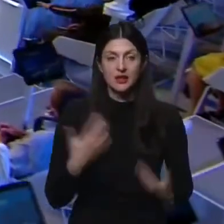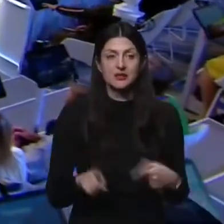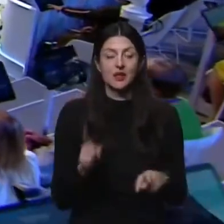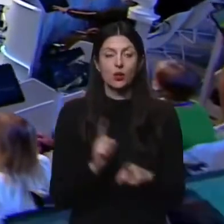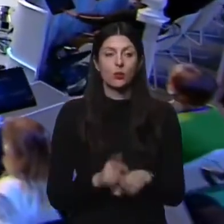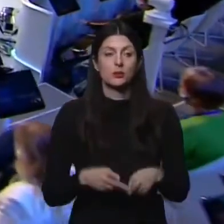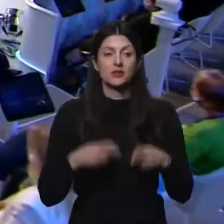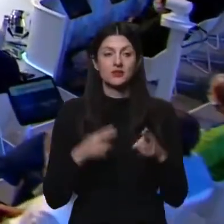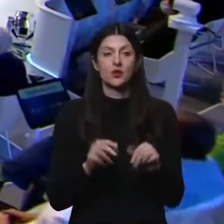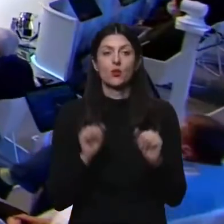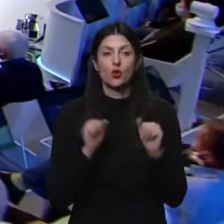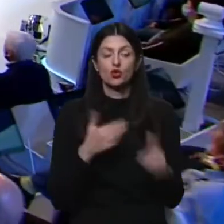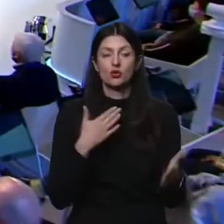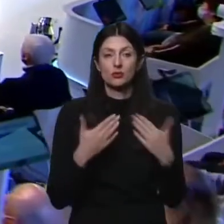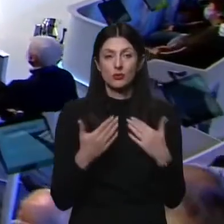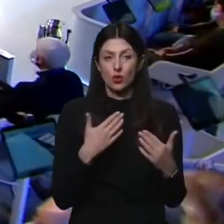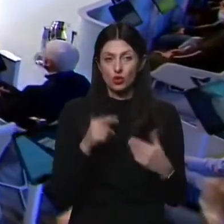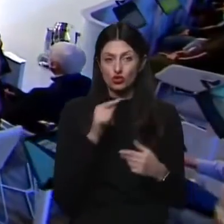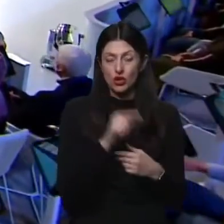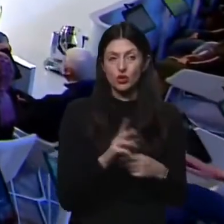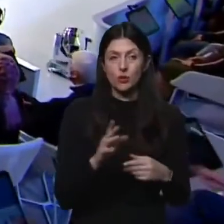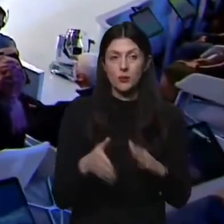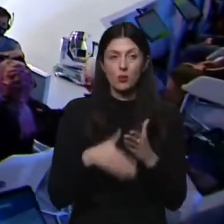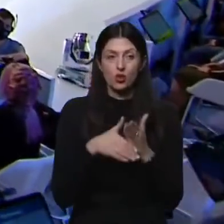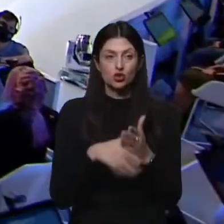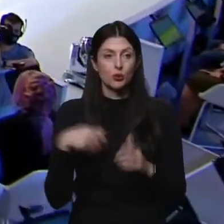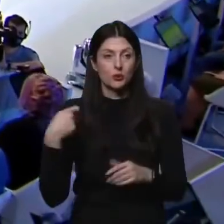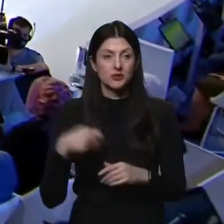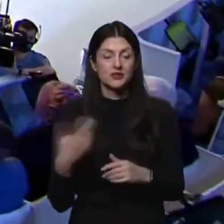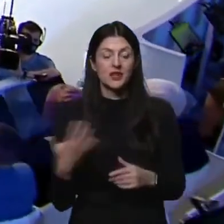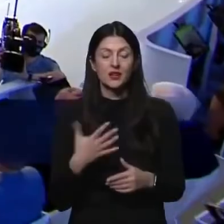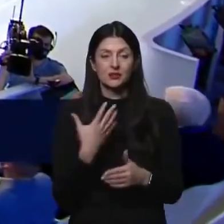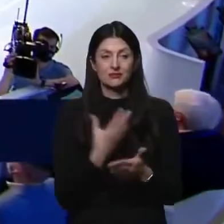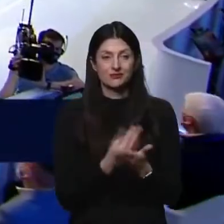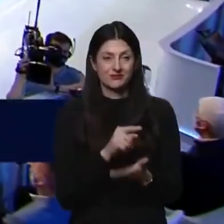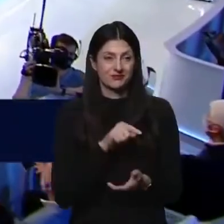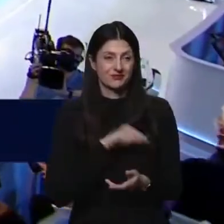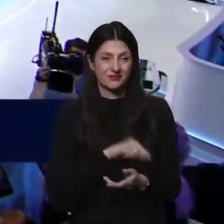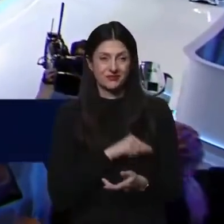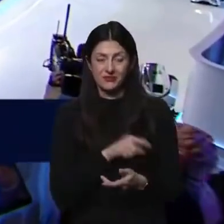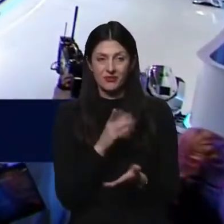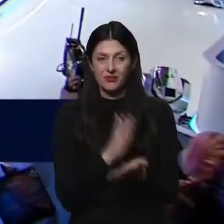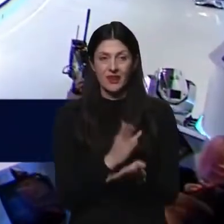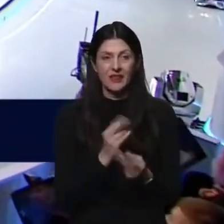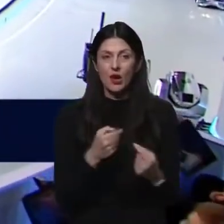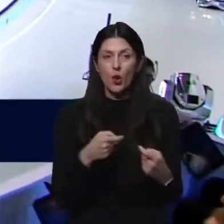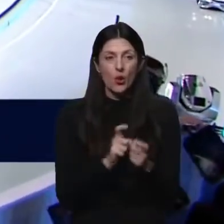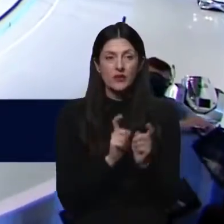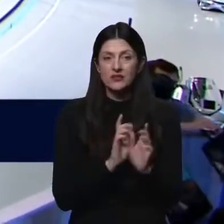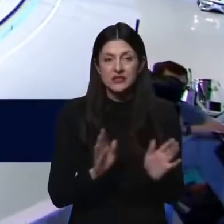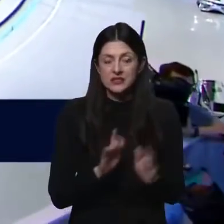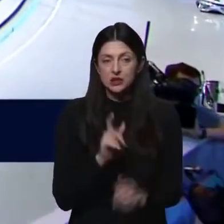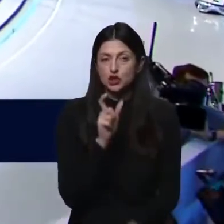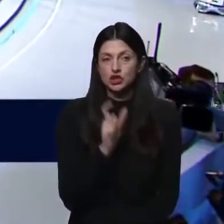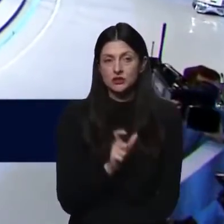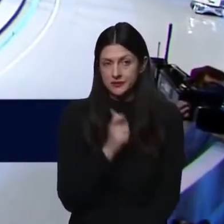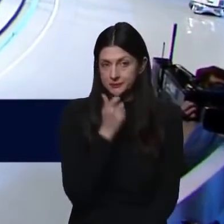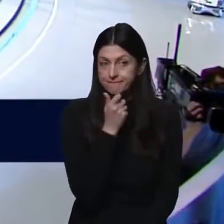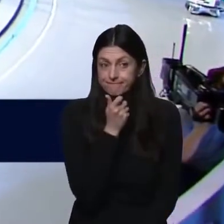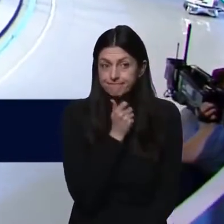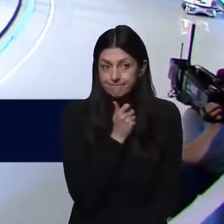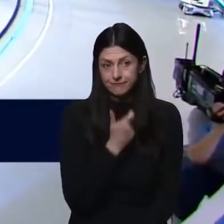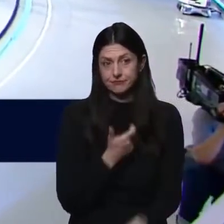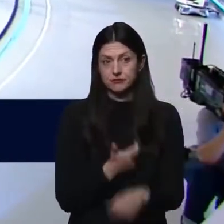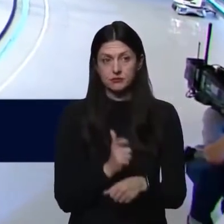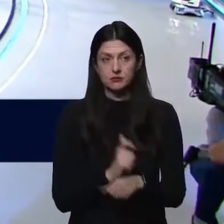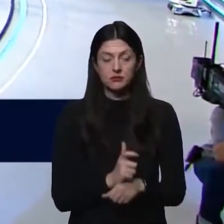к помощнику президента, который в силу своего характера является неконфликтным, интеллигентным человеком, что говорить о нас, о простых